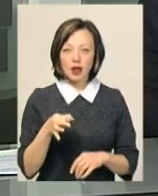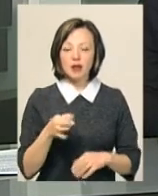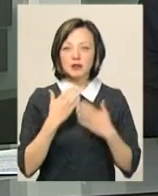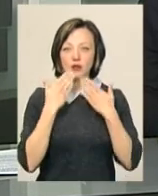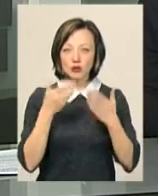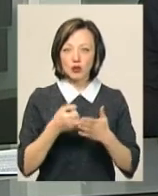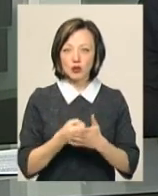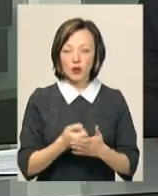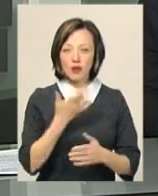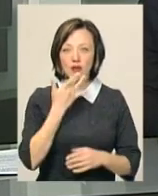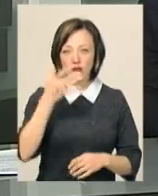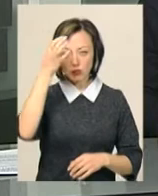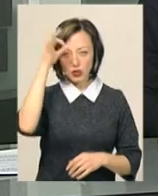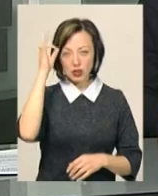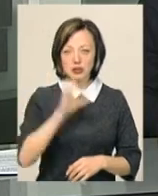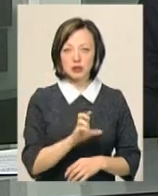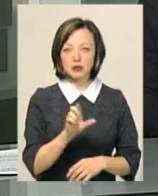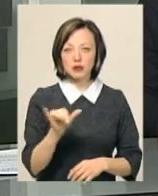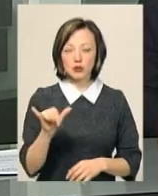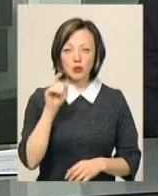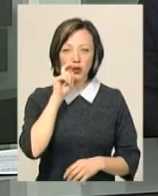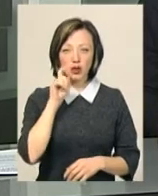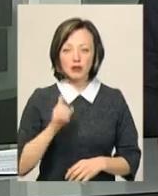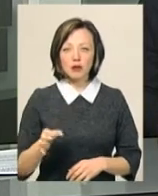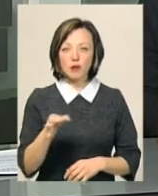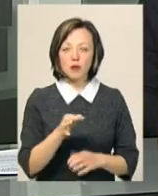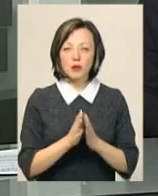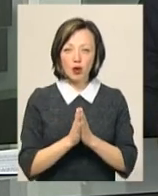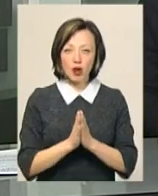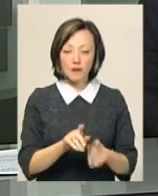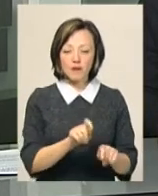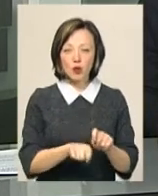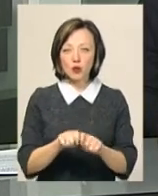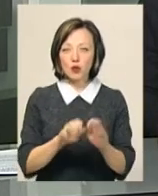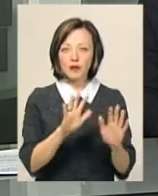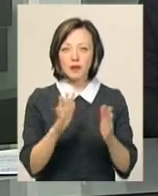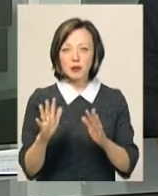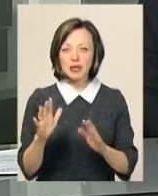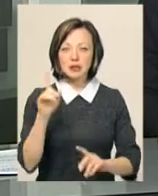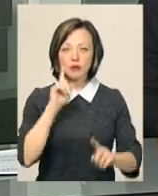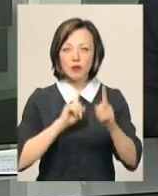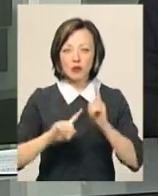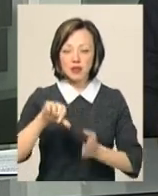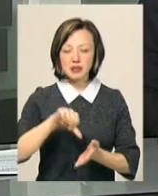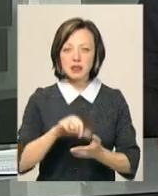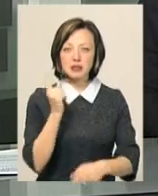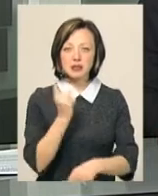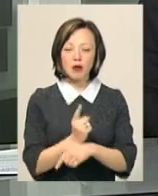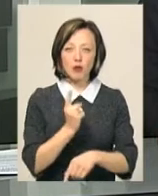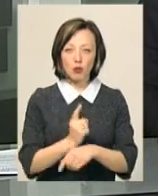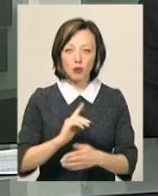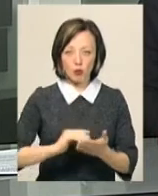звернувся до обласної нацполіції та Служби безпеки України в області з проханням моніторити випадки зборів представників забороненої в Україні